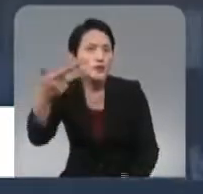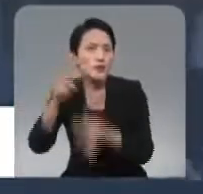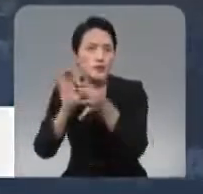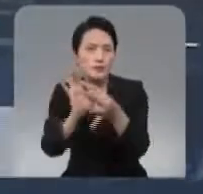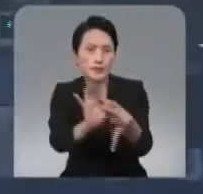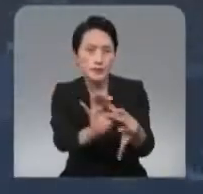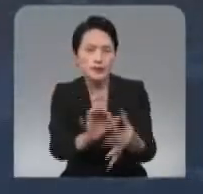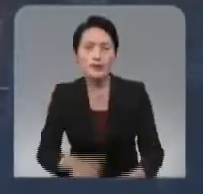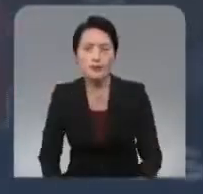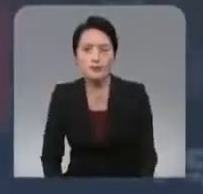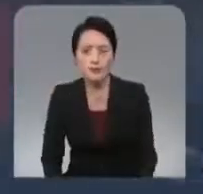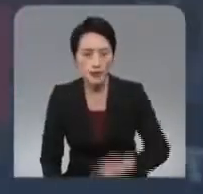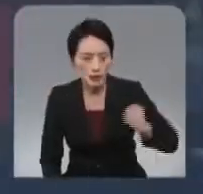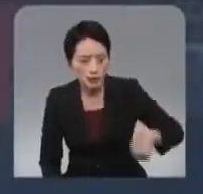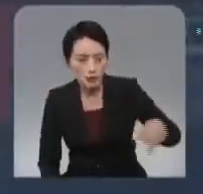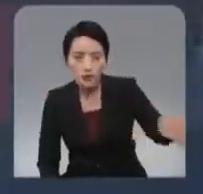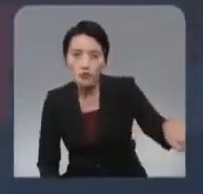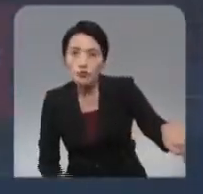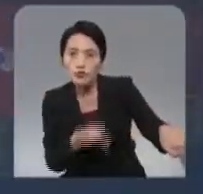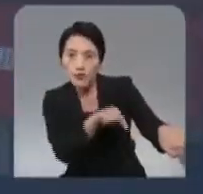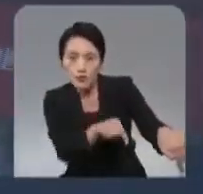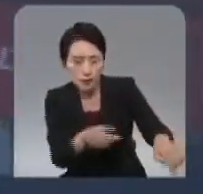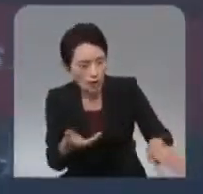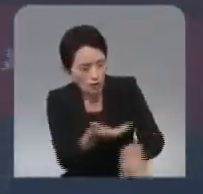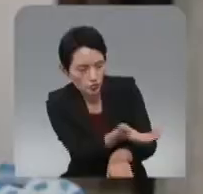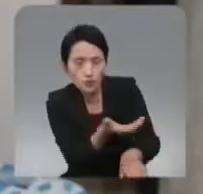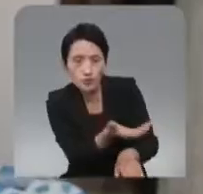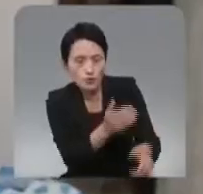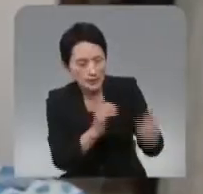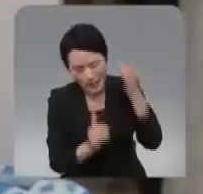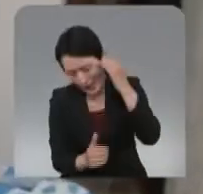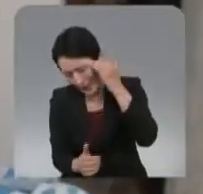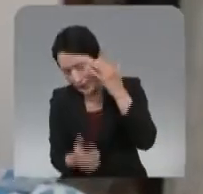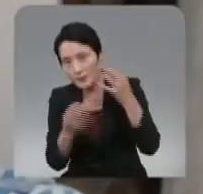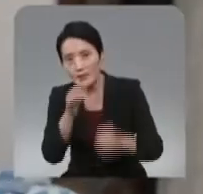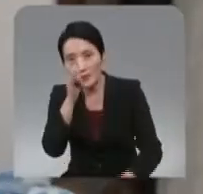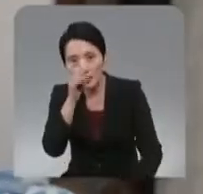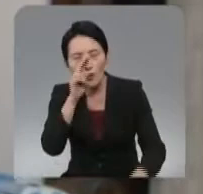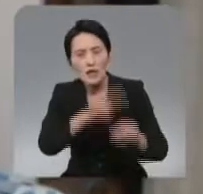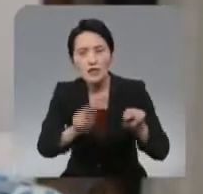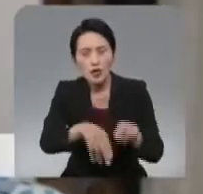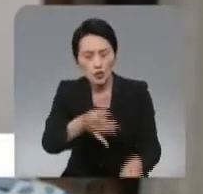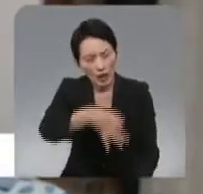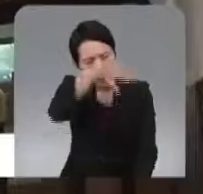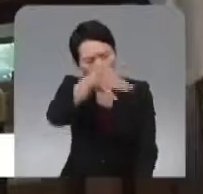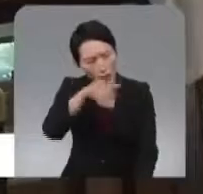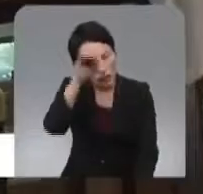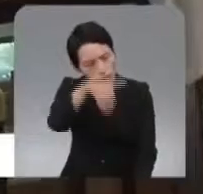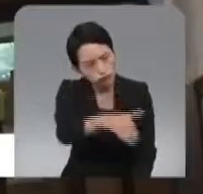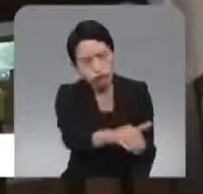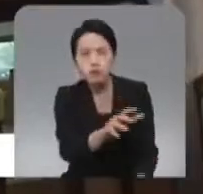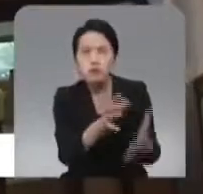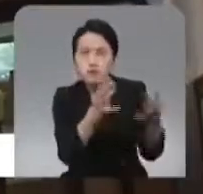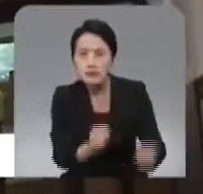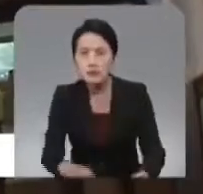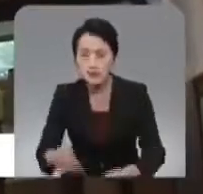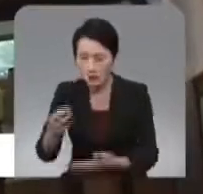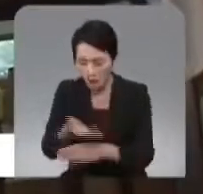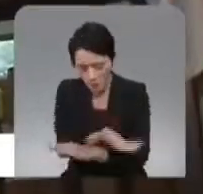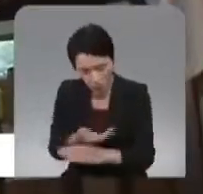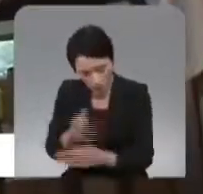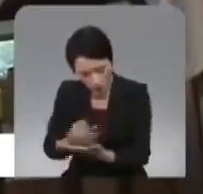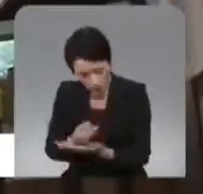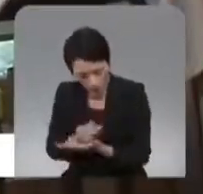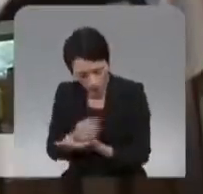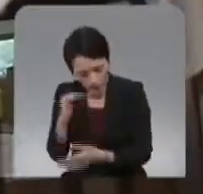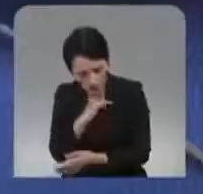16,9%. nhưng nhập khẩu từ EU giảm - 8,4%, Nhật Bản giảm 7,6%. cán cân thương mại 20 ngày đầu tháng 9